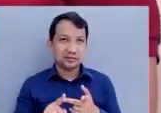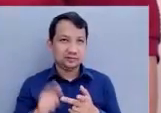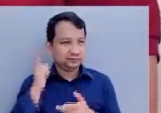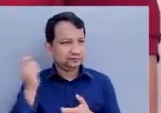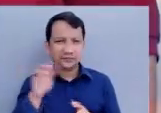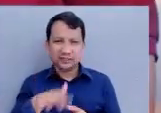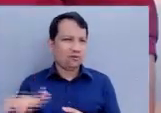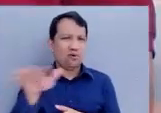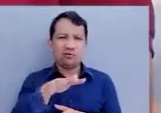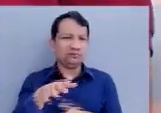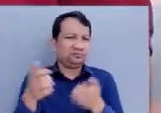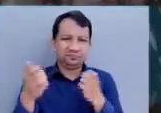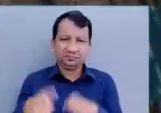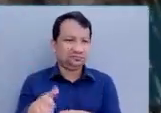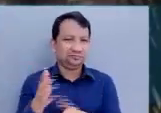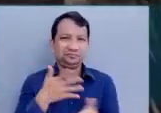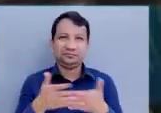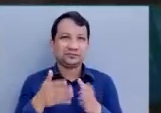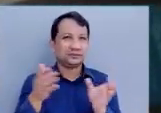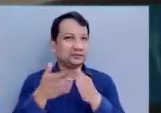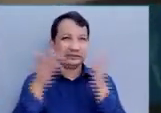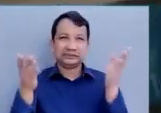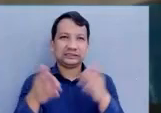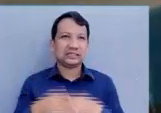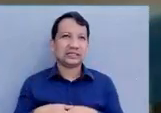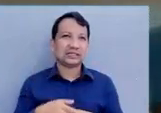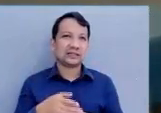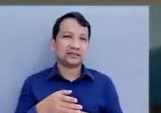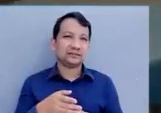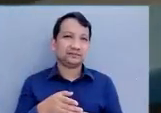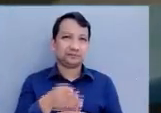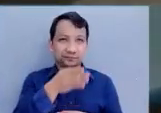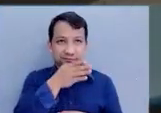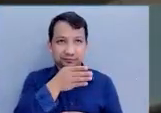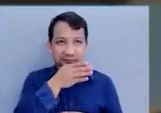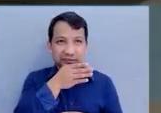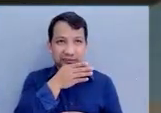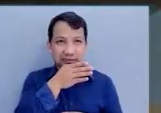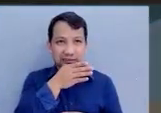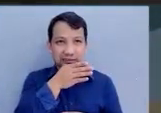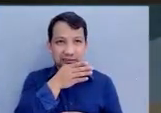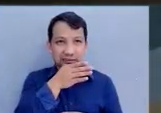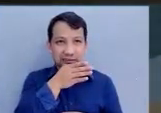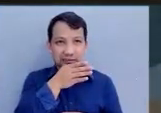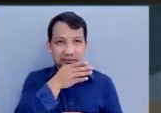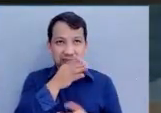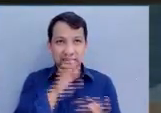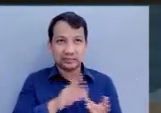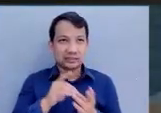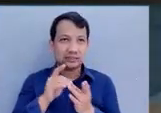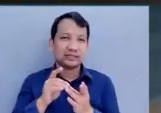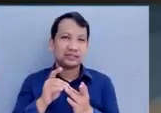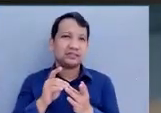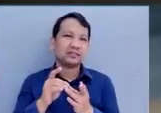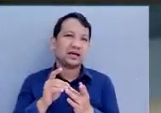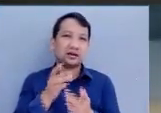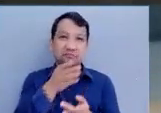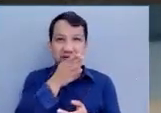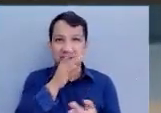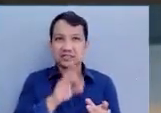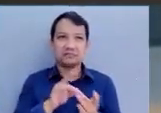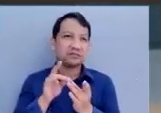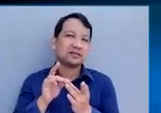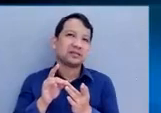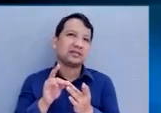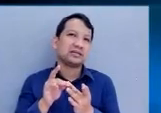po kahit ano any Yes any ev breakfast lunch ano po breakfast is special occasion po siya